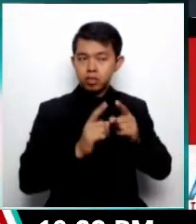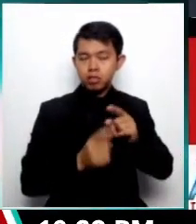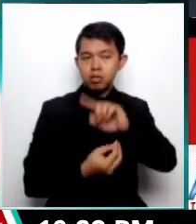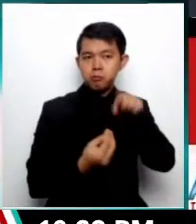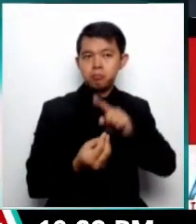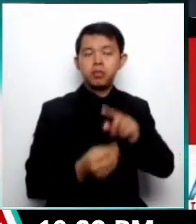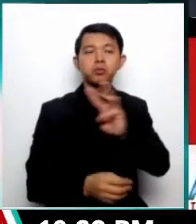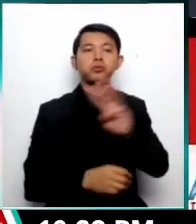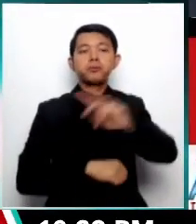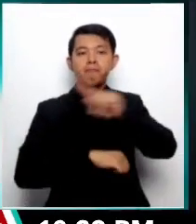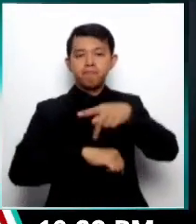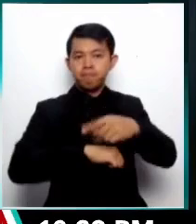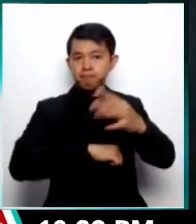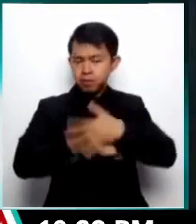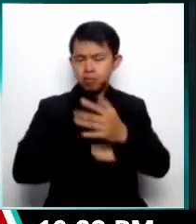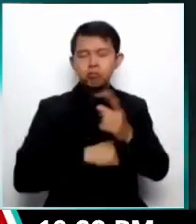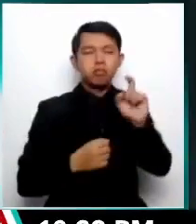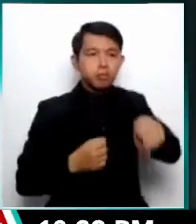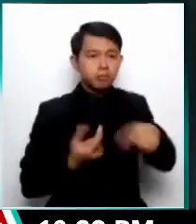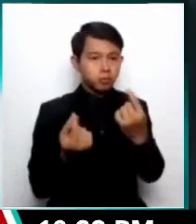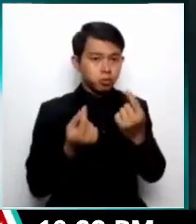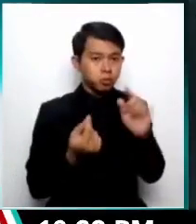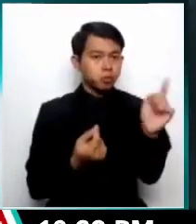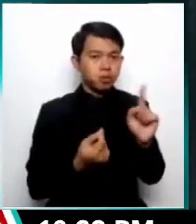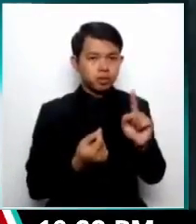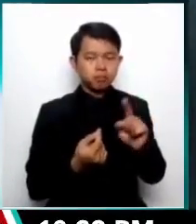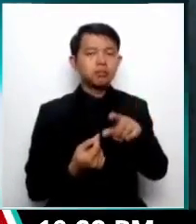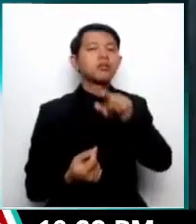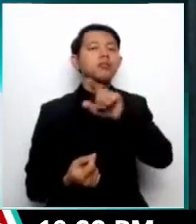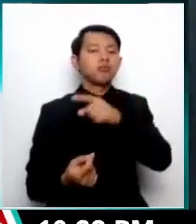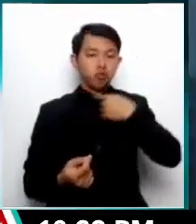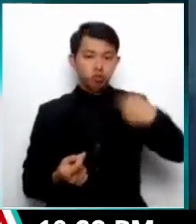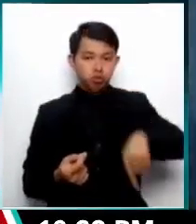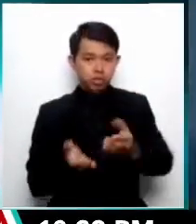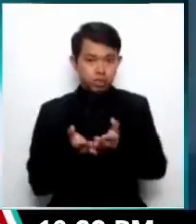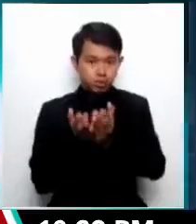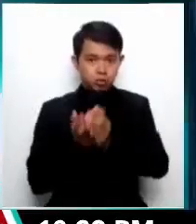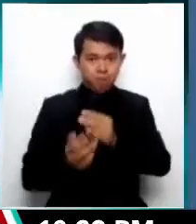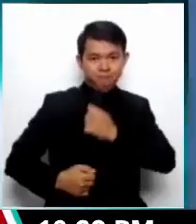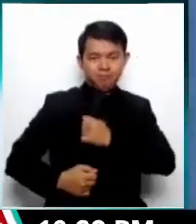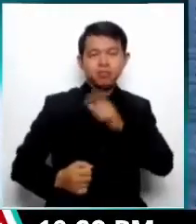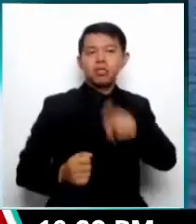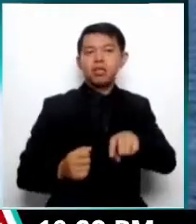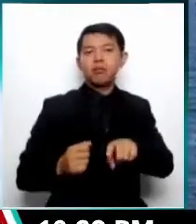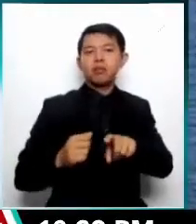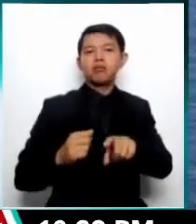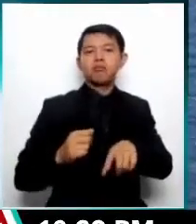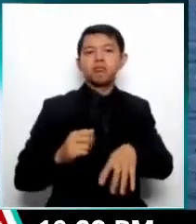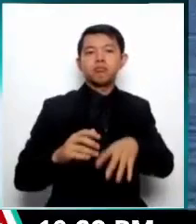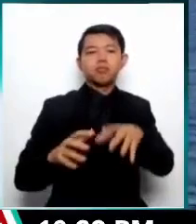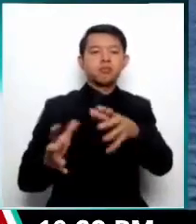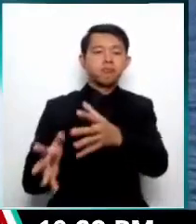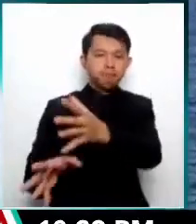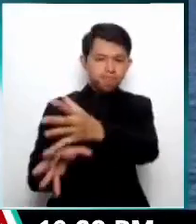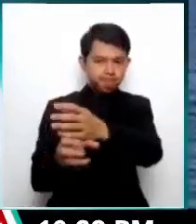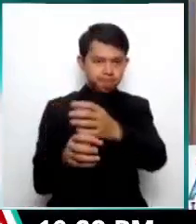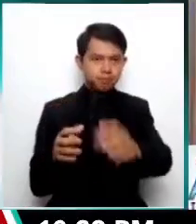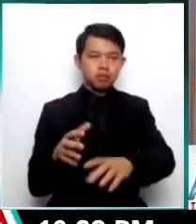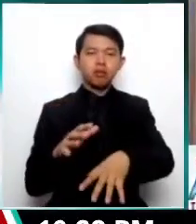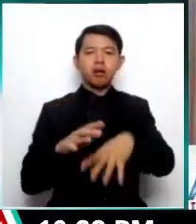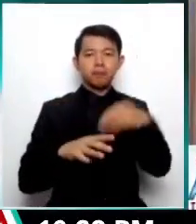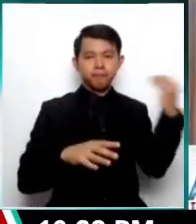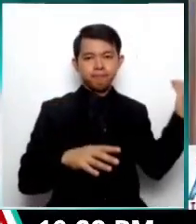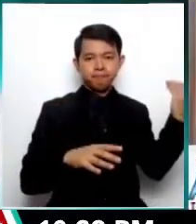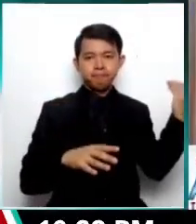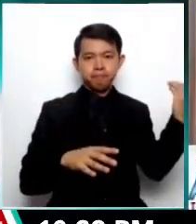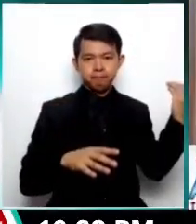dapat gawin is i-pull out ang mga Chinese maritime militia na nagsuswarm at nakakasira ng ating yamang dagat. Ano sa